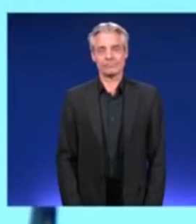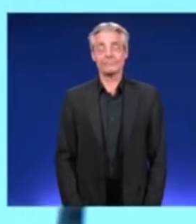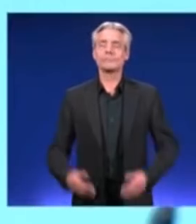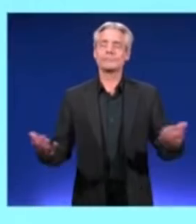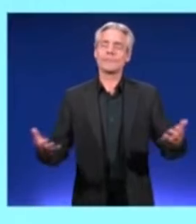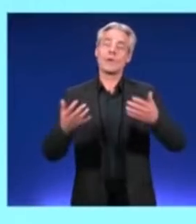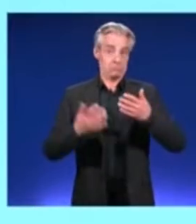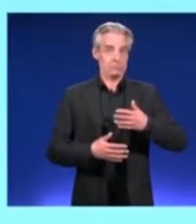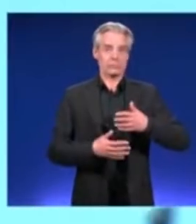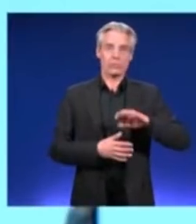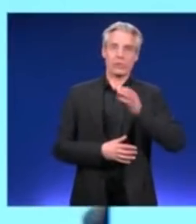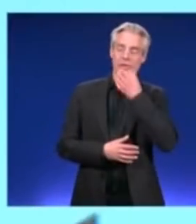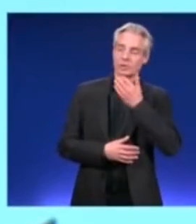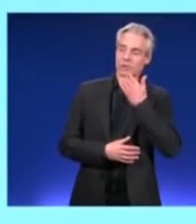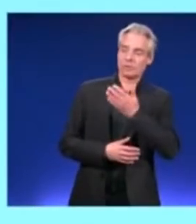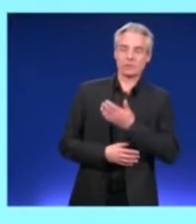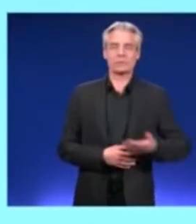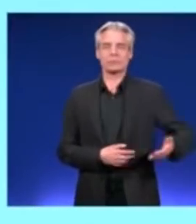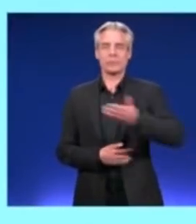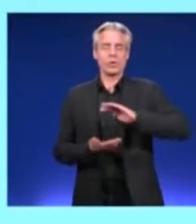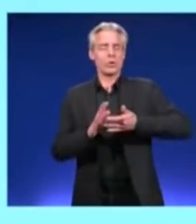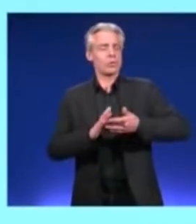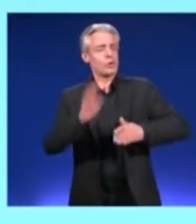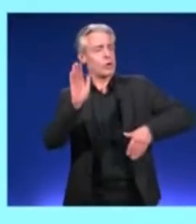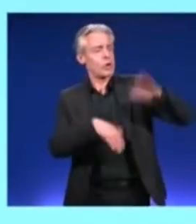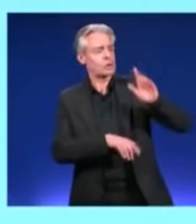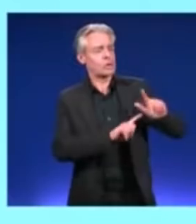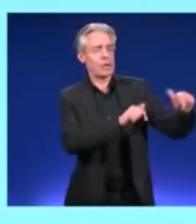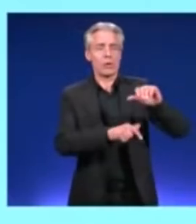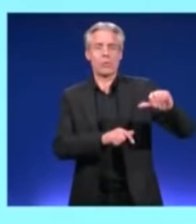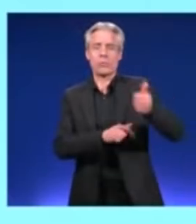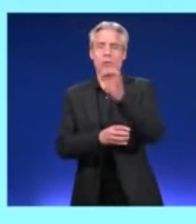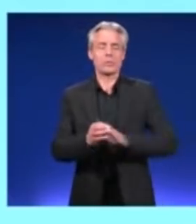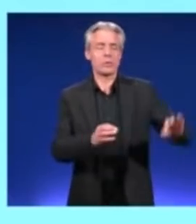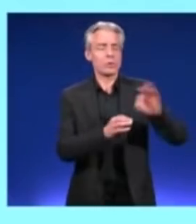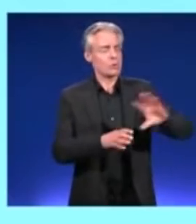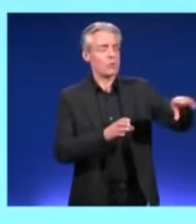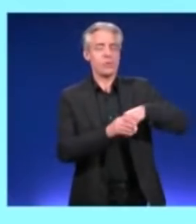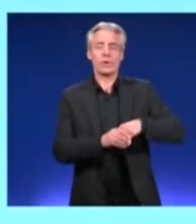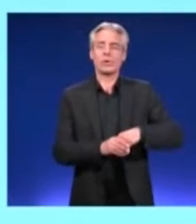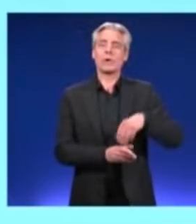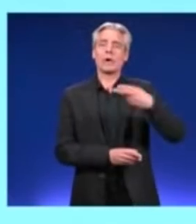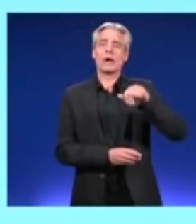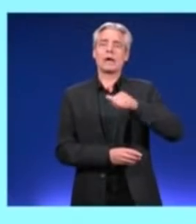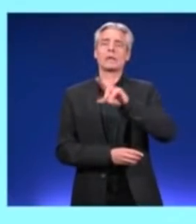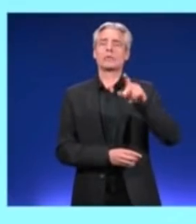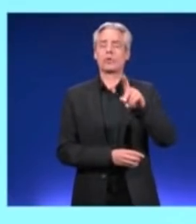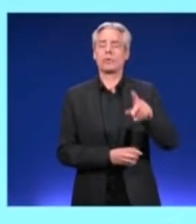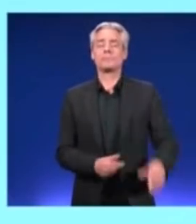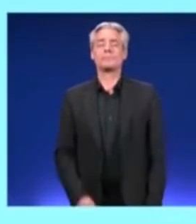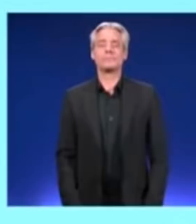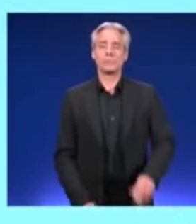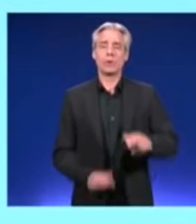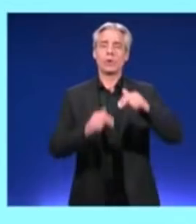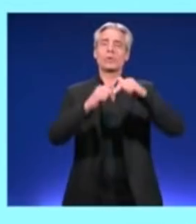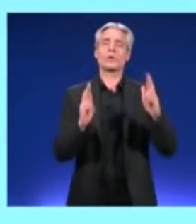Je veux saluer l'ensemble des candidats présents au premier tour. Nathalie Arthaud,